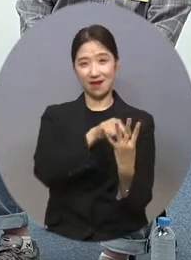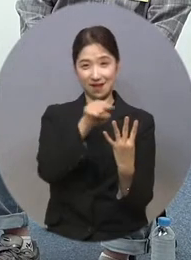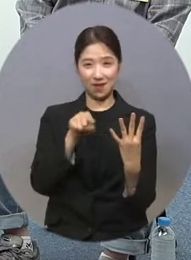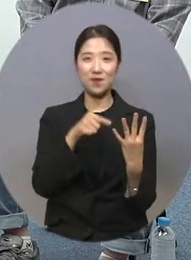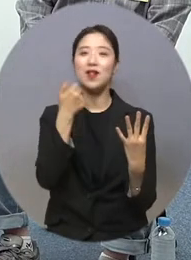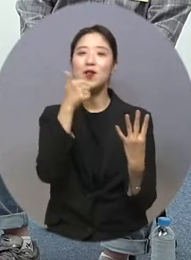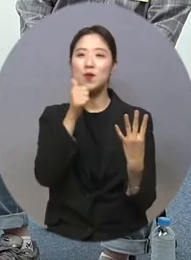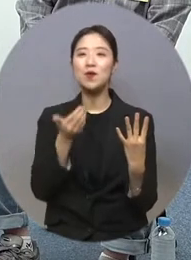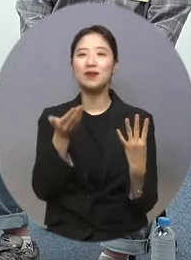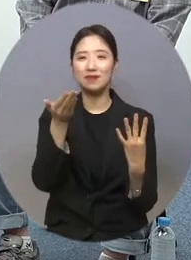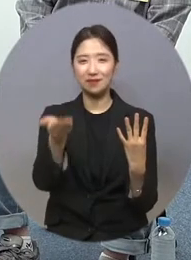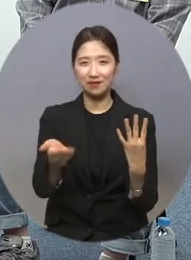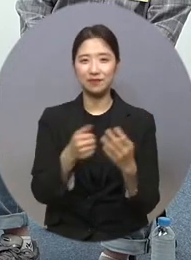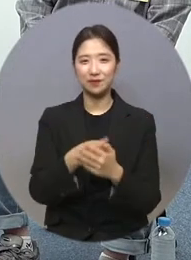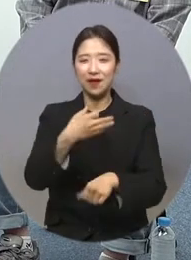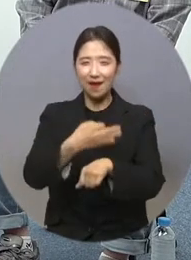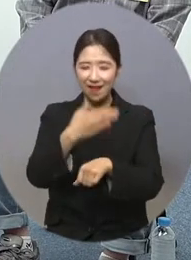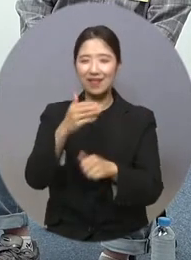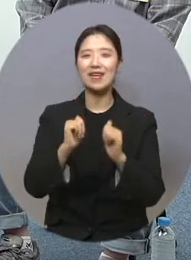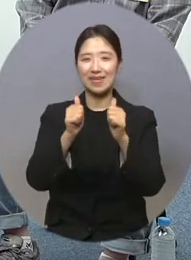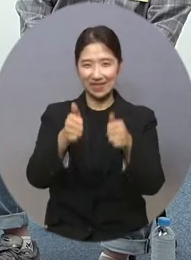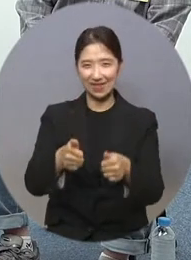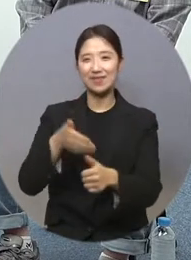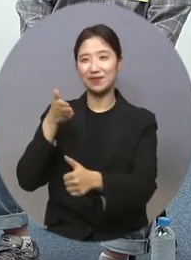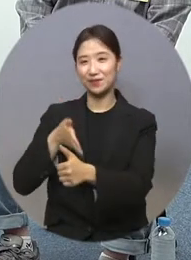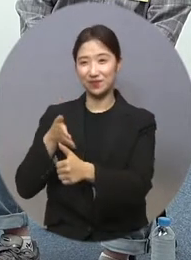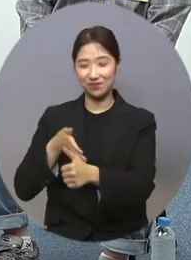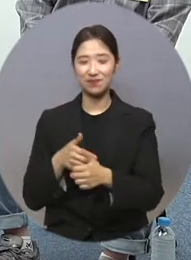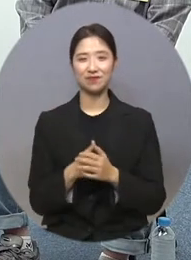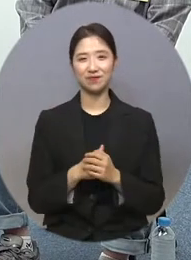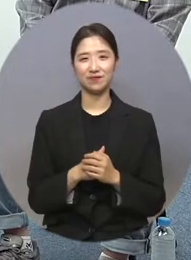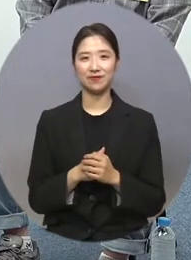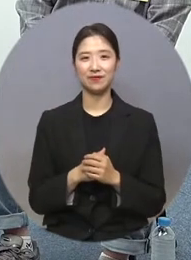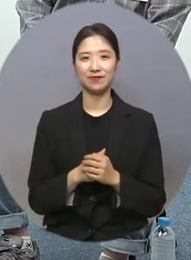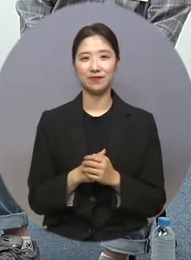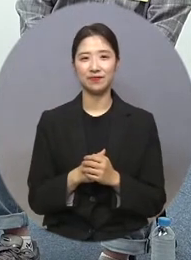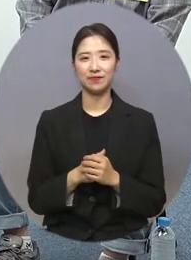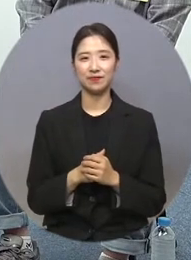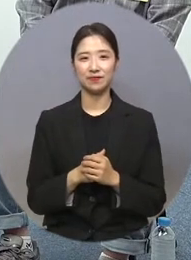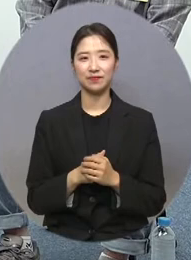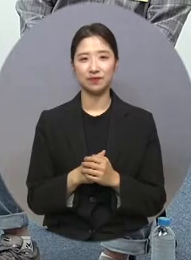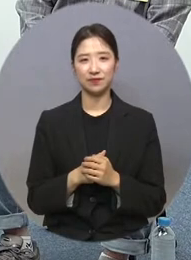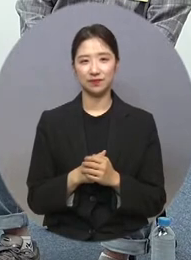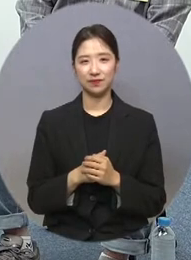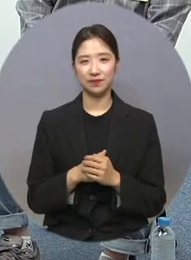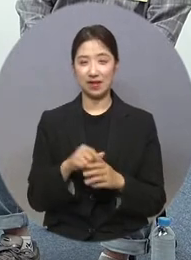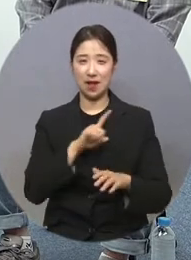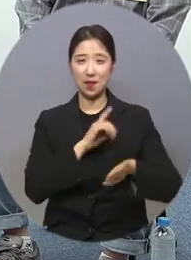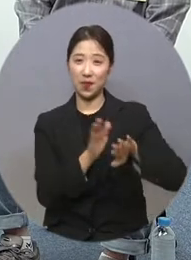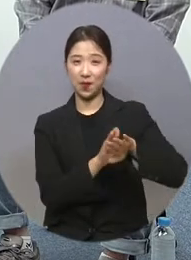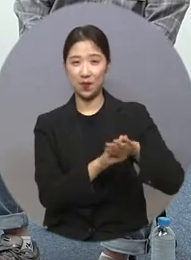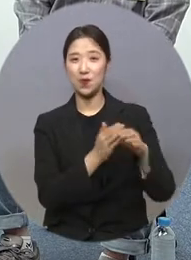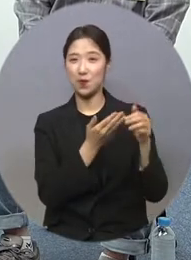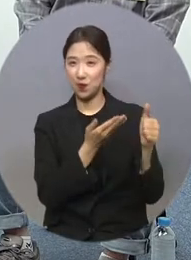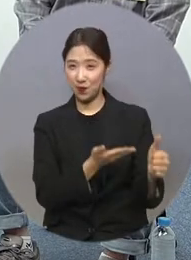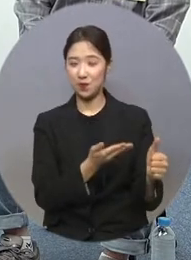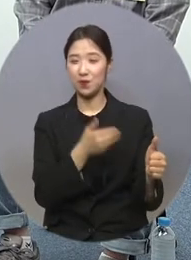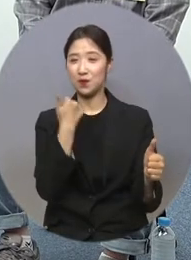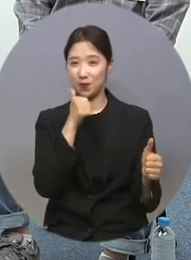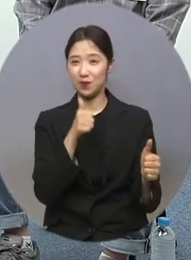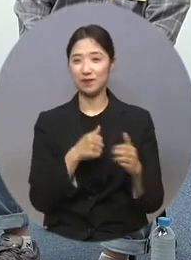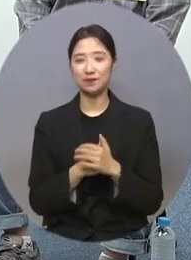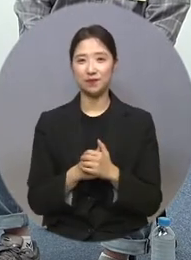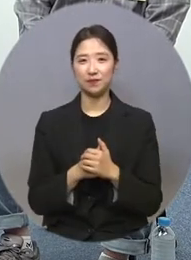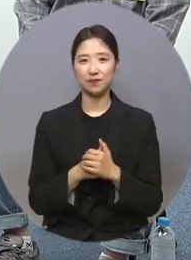소개를 먼저 드릴 텐데요. 간단한 인사 말씀도 좀 청해 듣도록 그렇게 하겠습니다. 제 왼쪽에 있는 분부터 제가